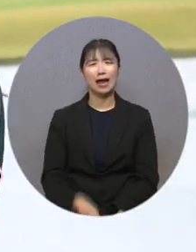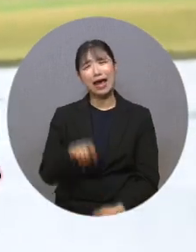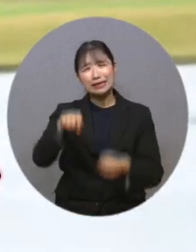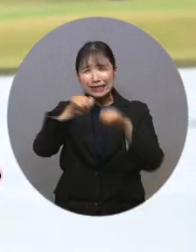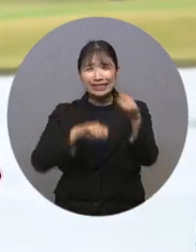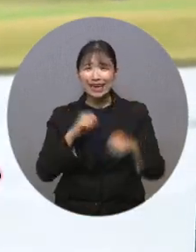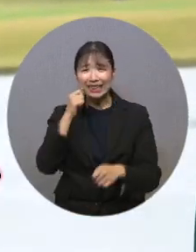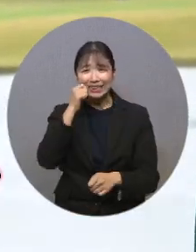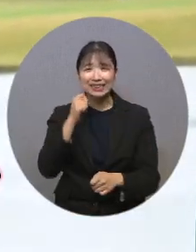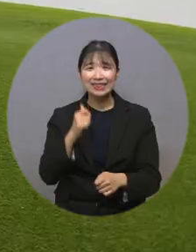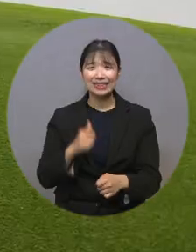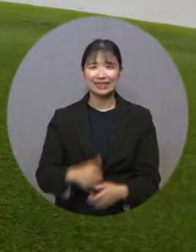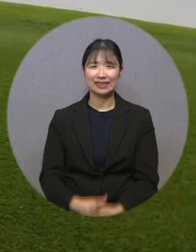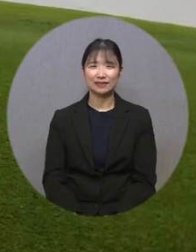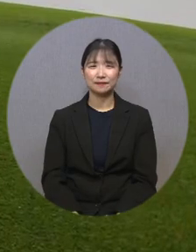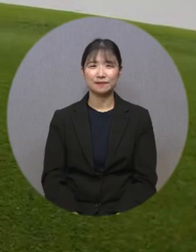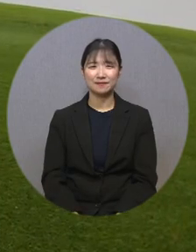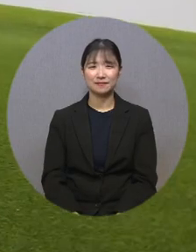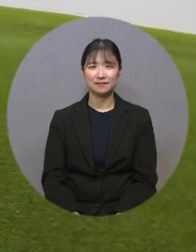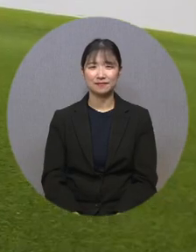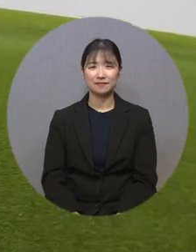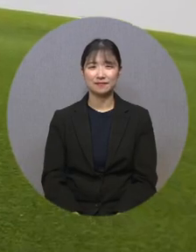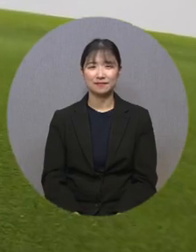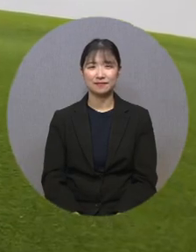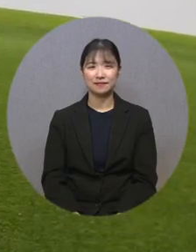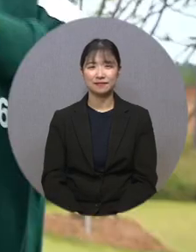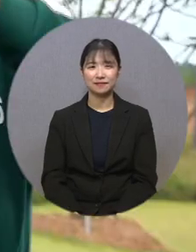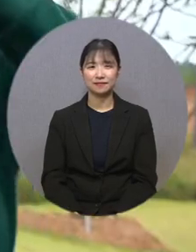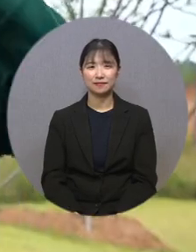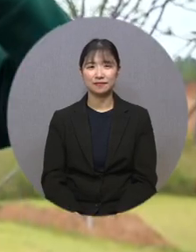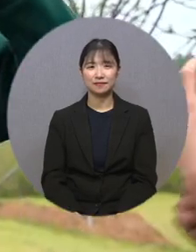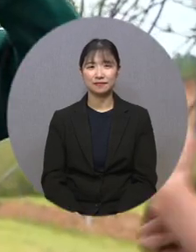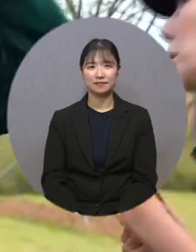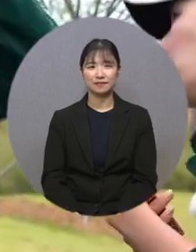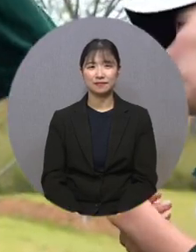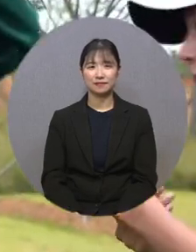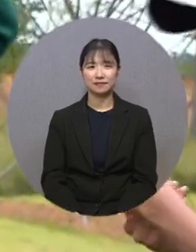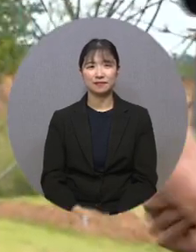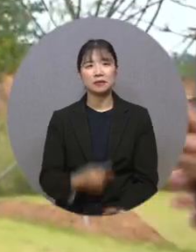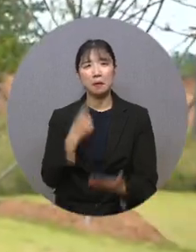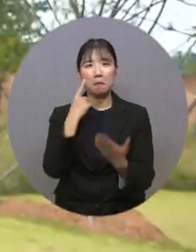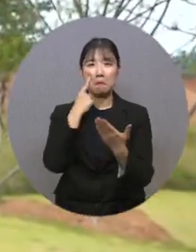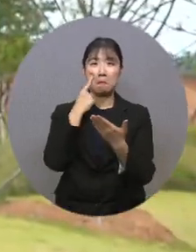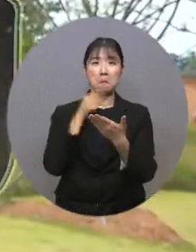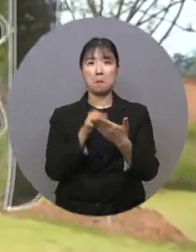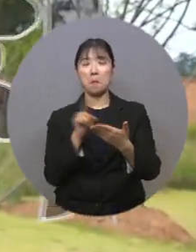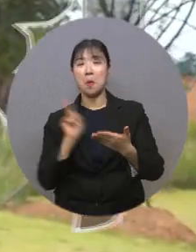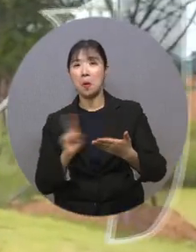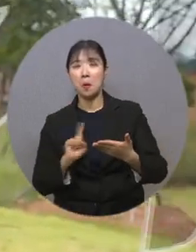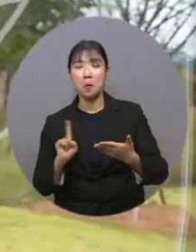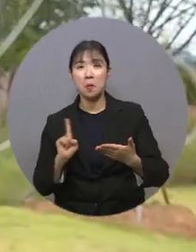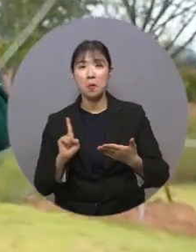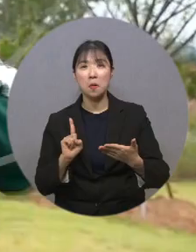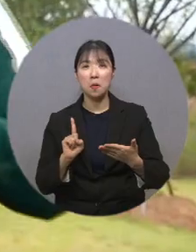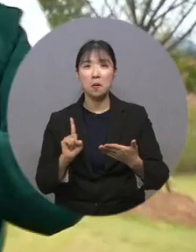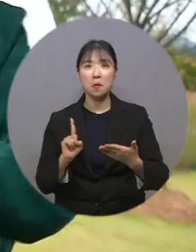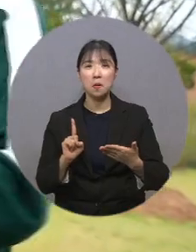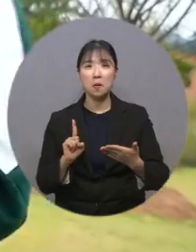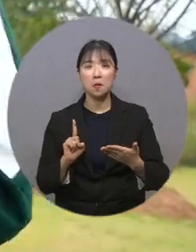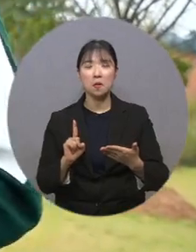찢어져요. 근데 이게 봐도 모르겠는 게. 잠깐. 잠깐만. 이게 뭐지?